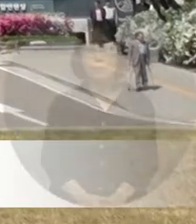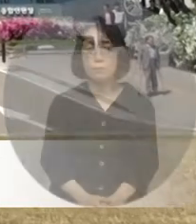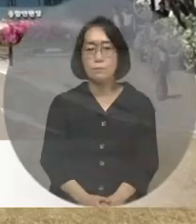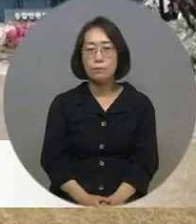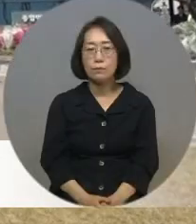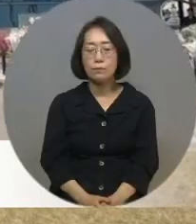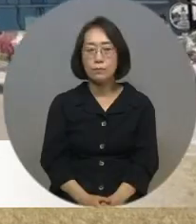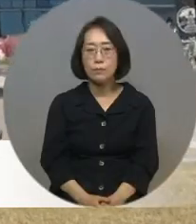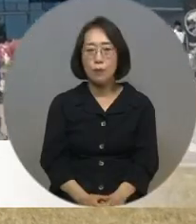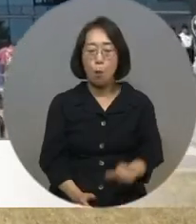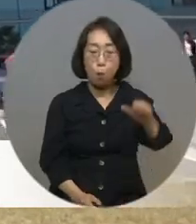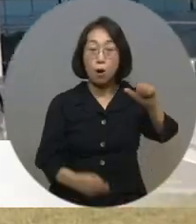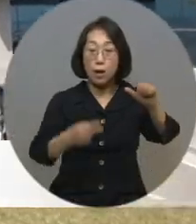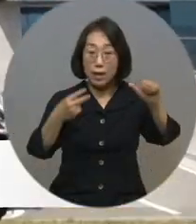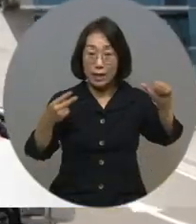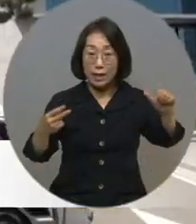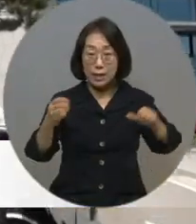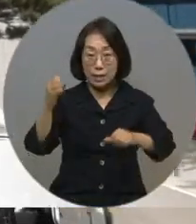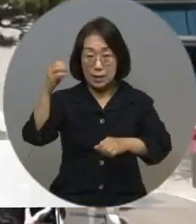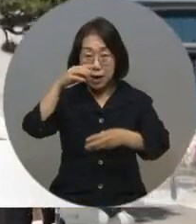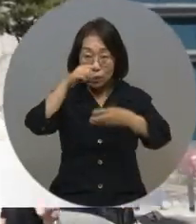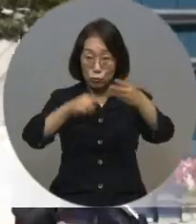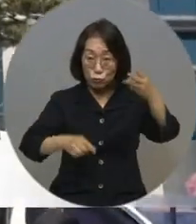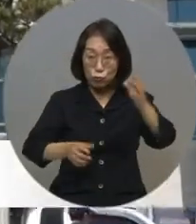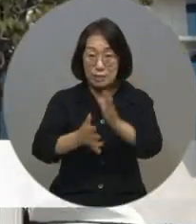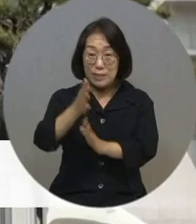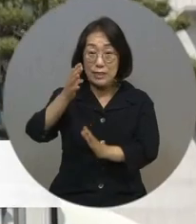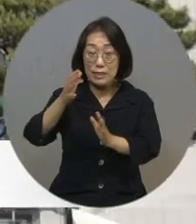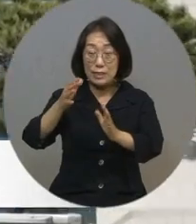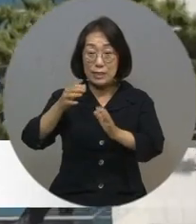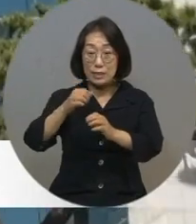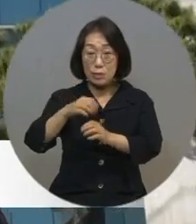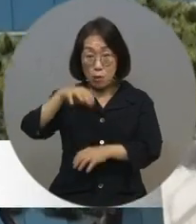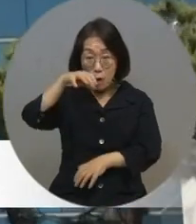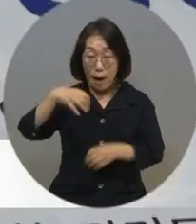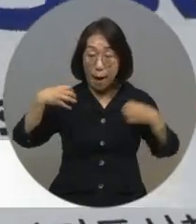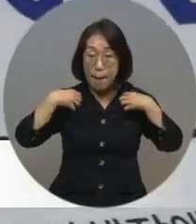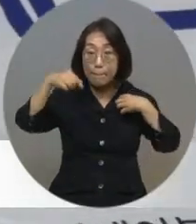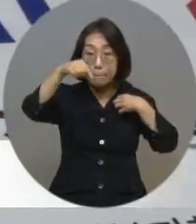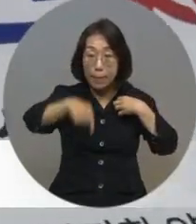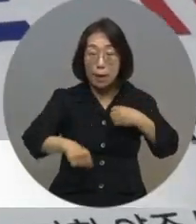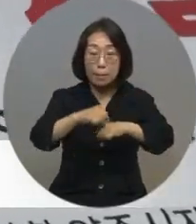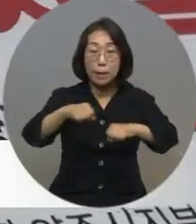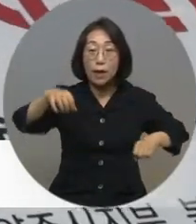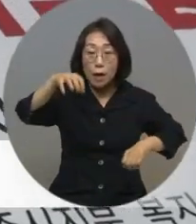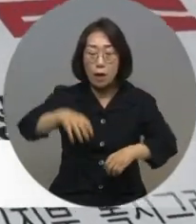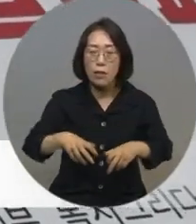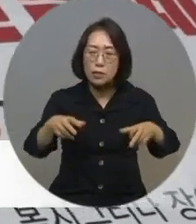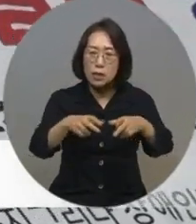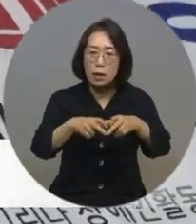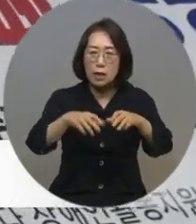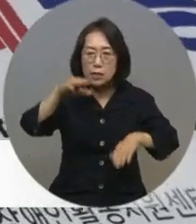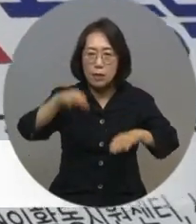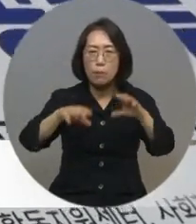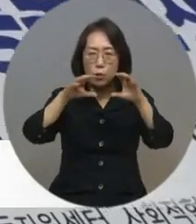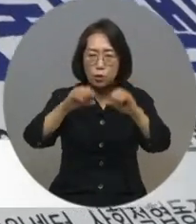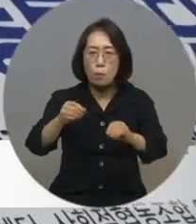지난 2일 양주시청 앞 광장에서 디딤돌 장애인 자립생활지원센터는 4.20 장애인 차별 철폐를